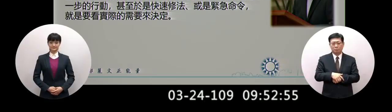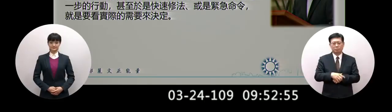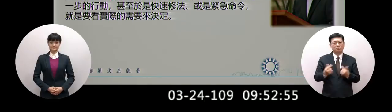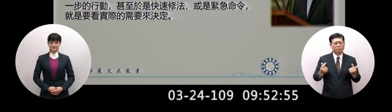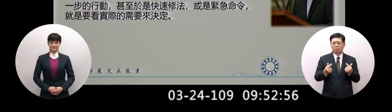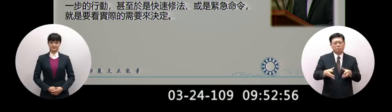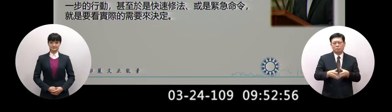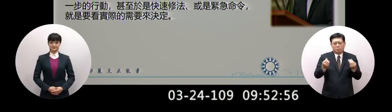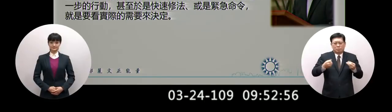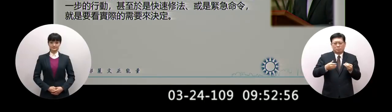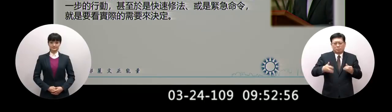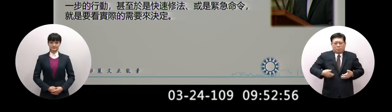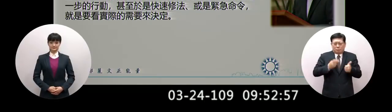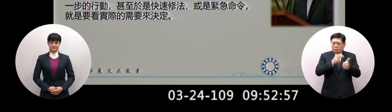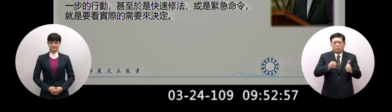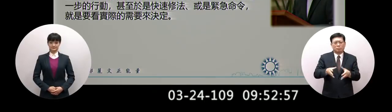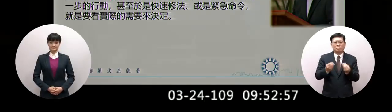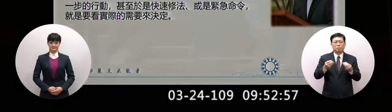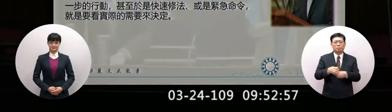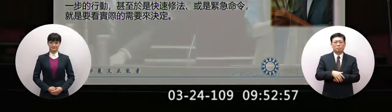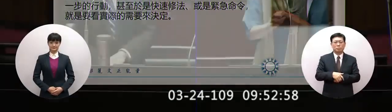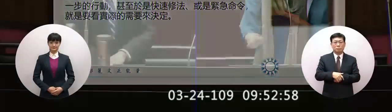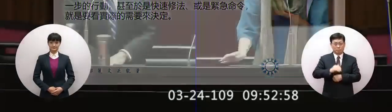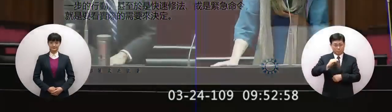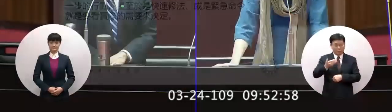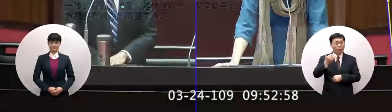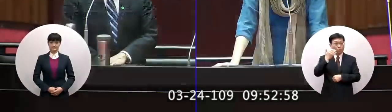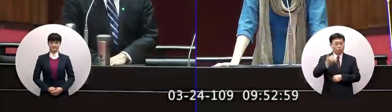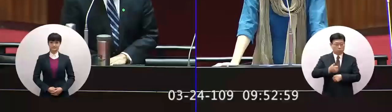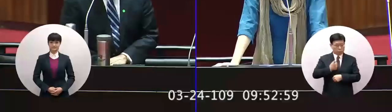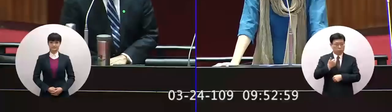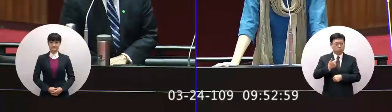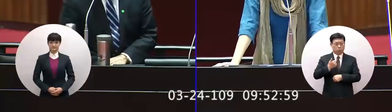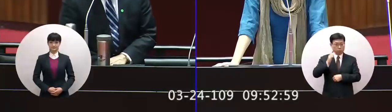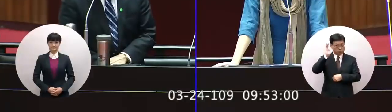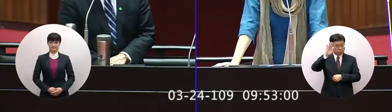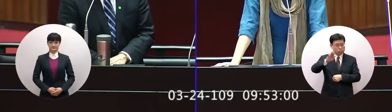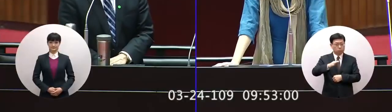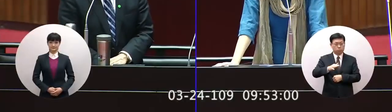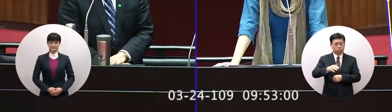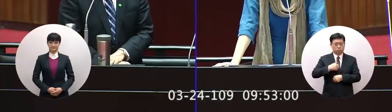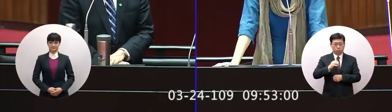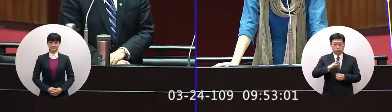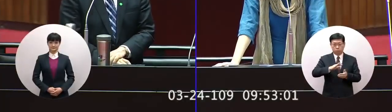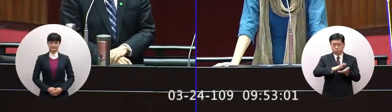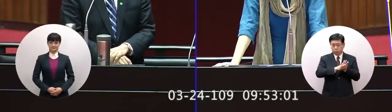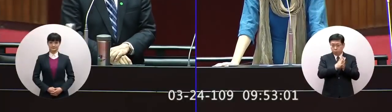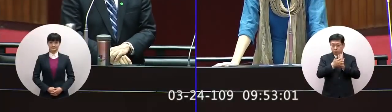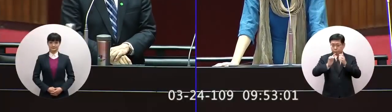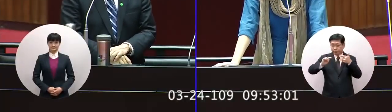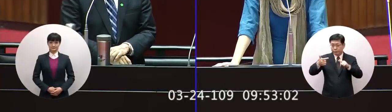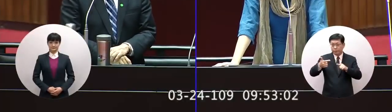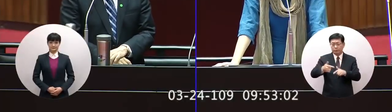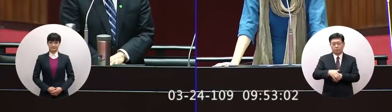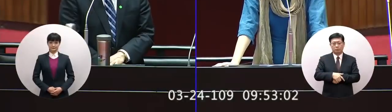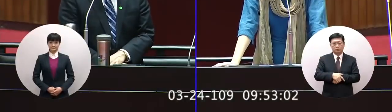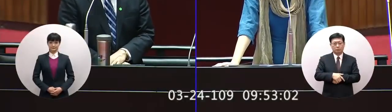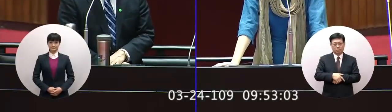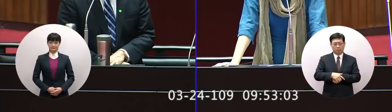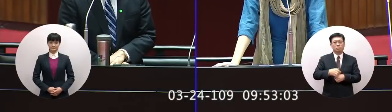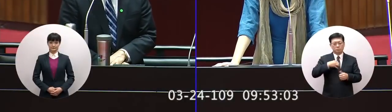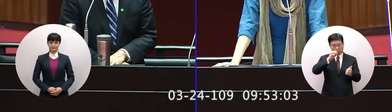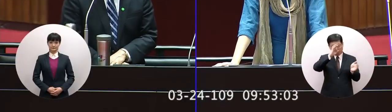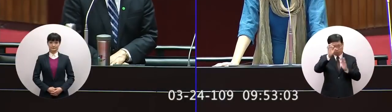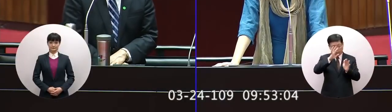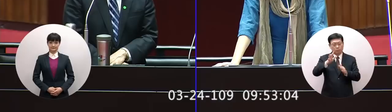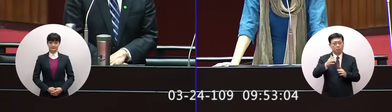乎是不需要发布紧急命令的啊，但是如果未来情势有变化的话，会是